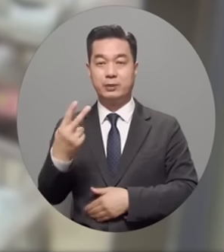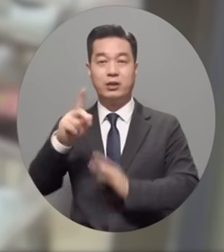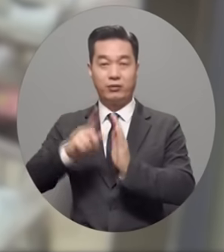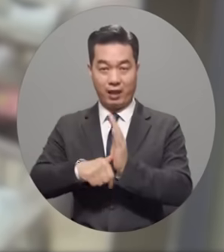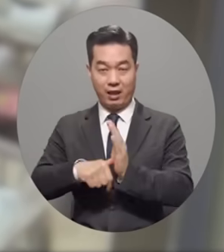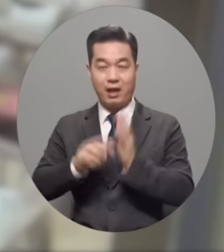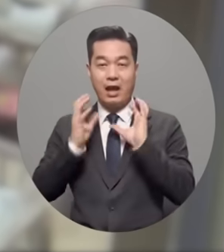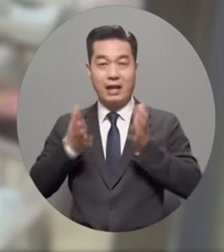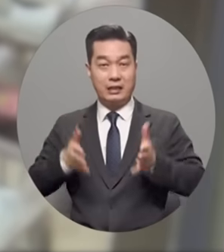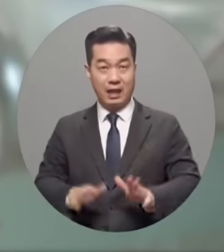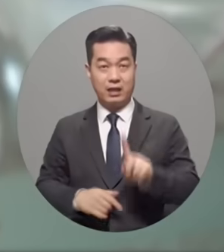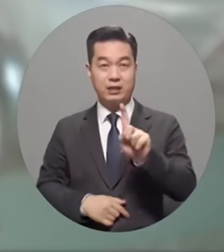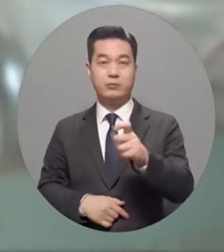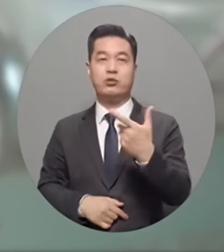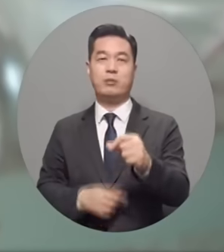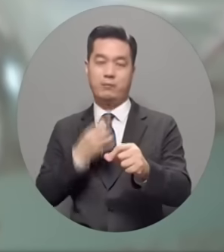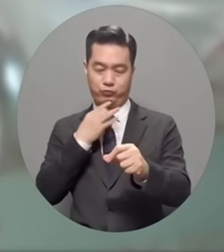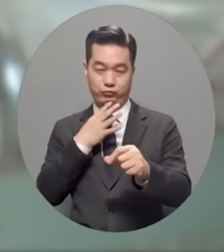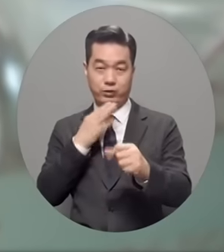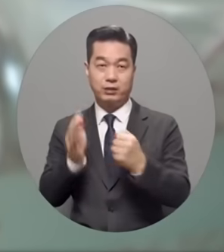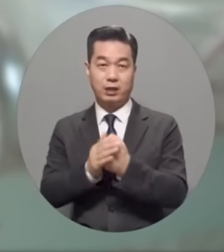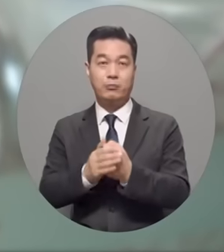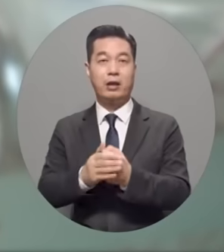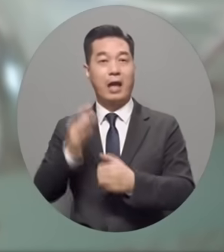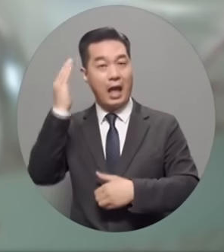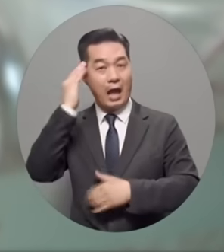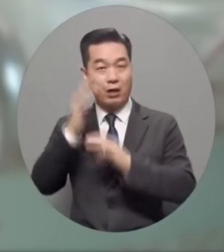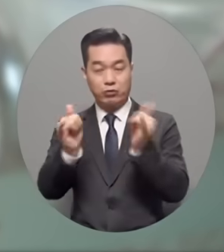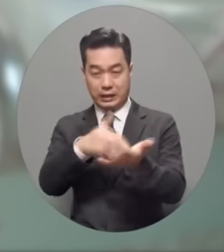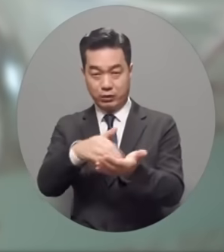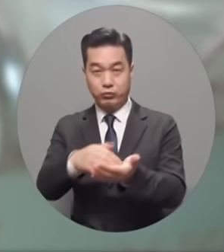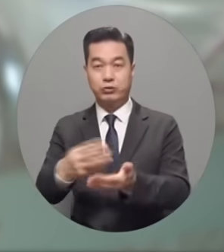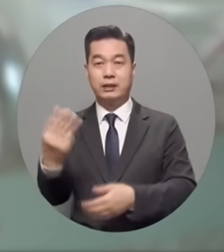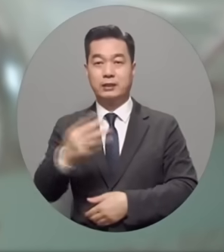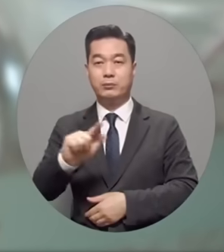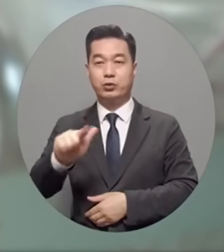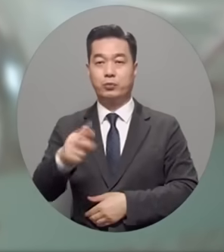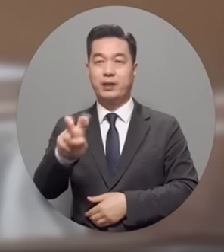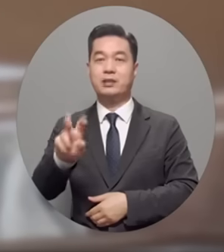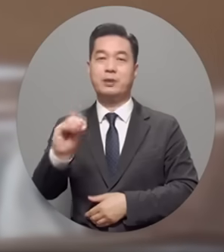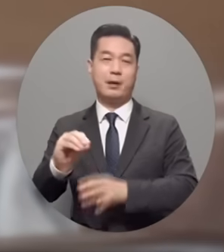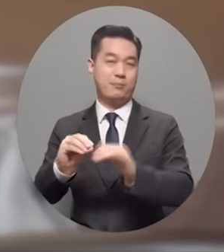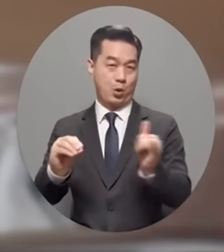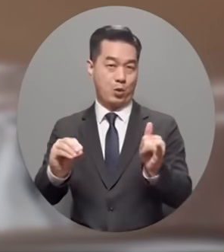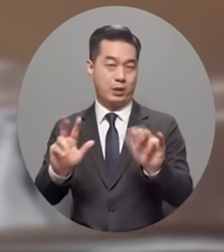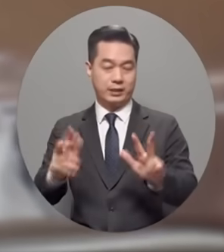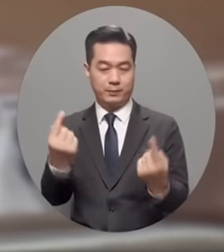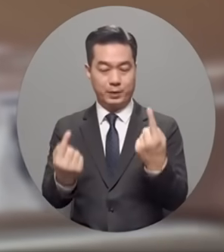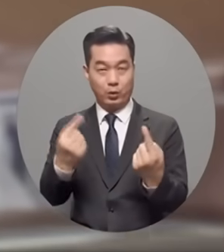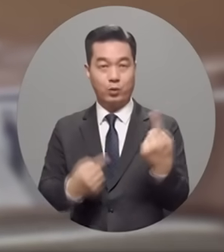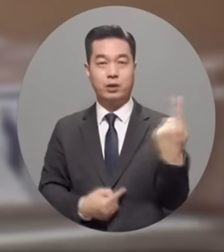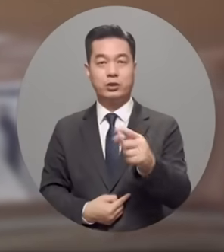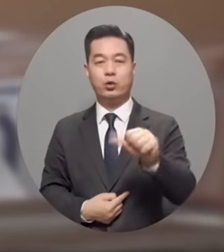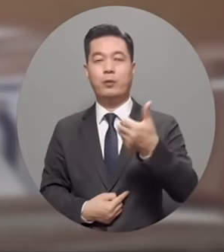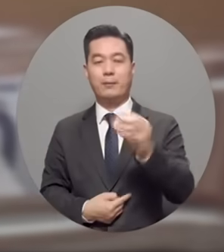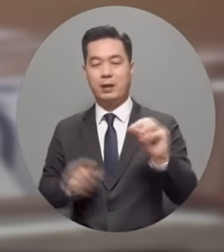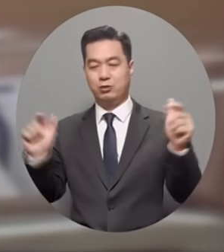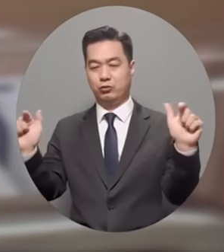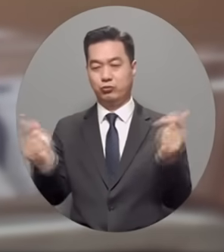그쳐 우리나라 인구는 3,622만 명이 됩니다. 지금보다 1,500만 명이 줄어든